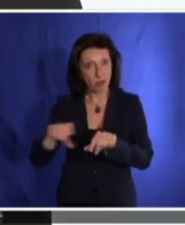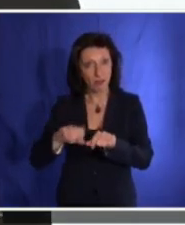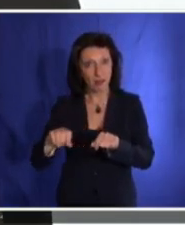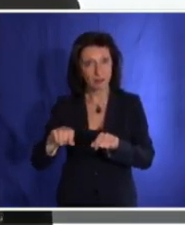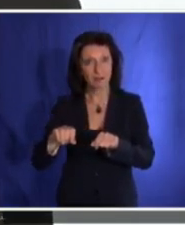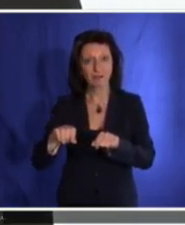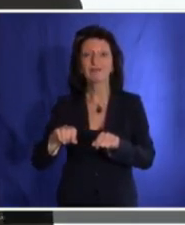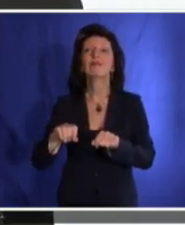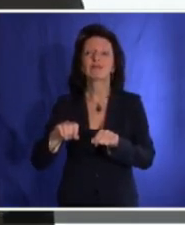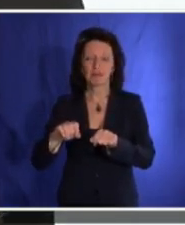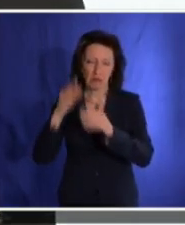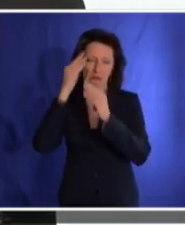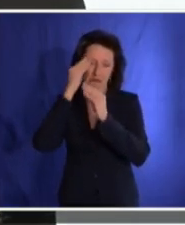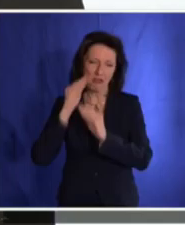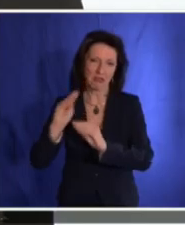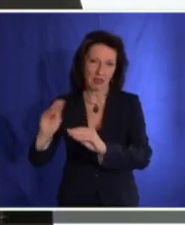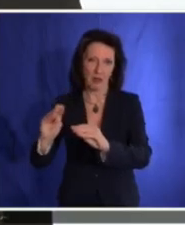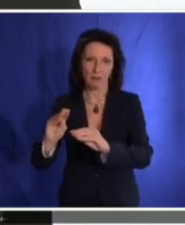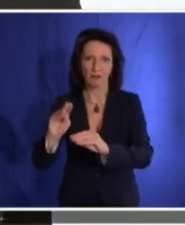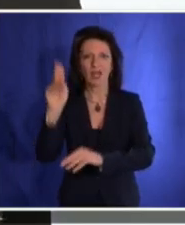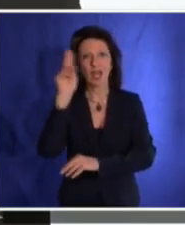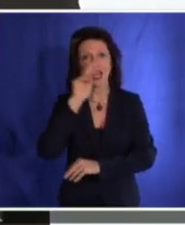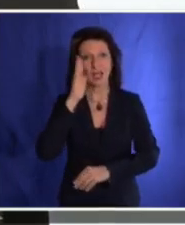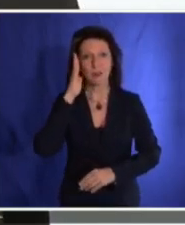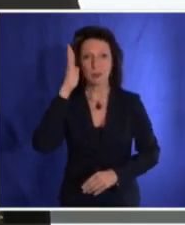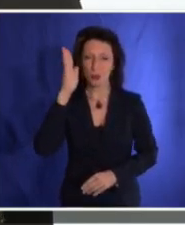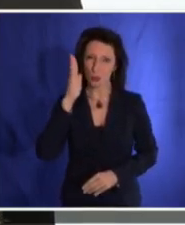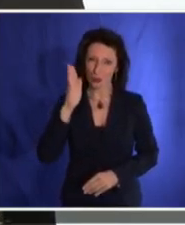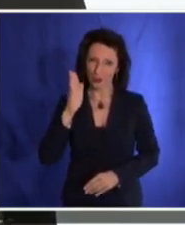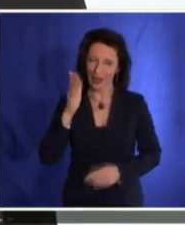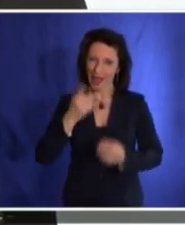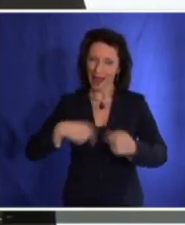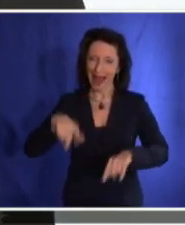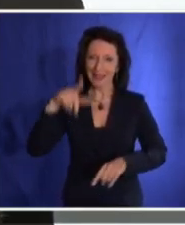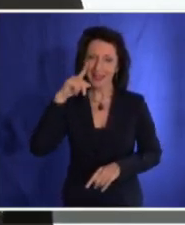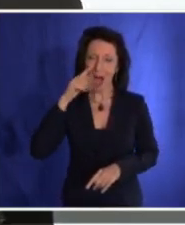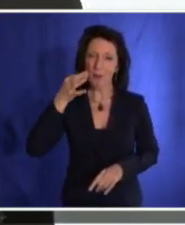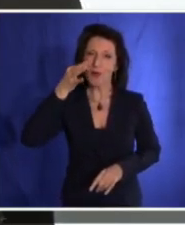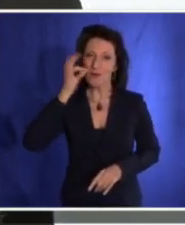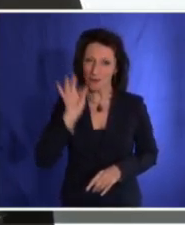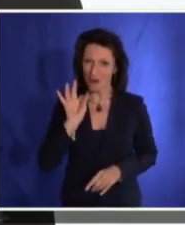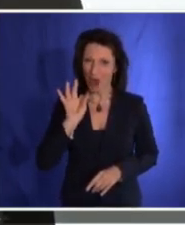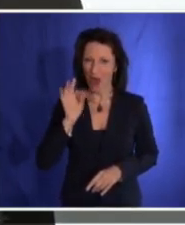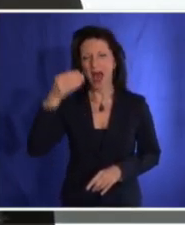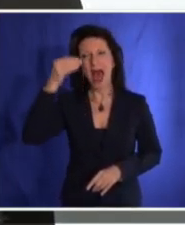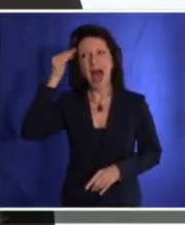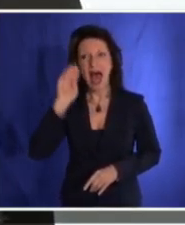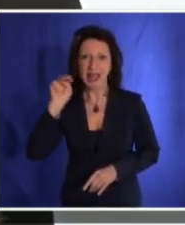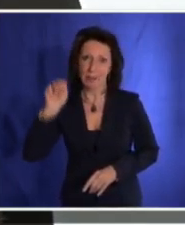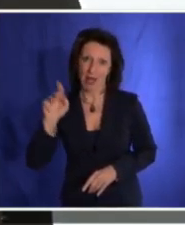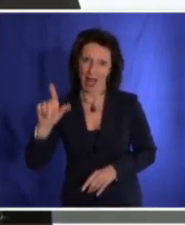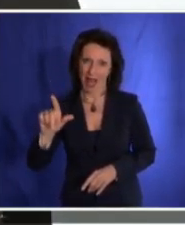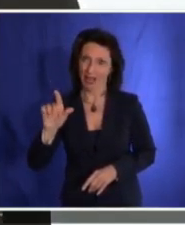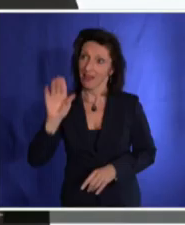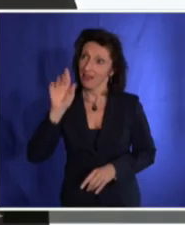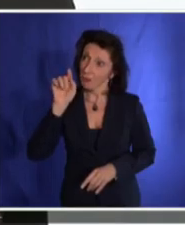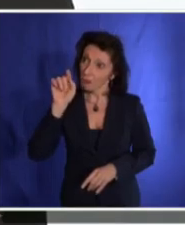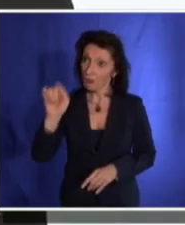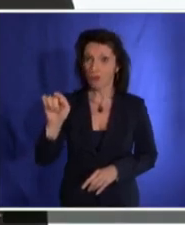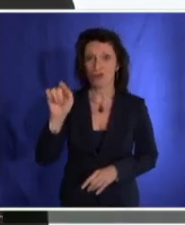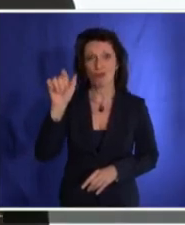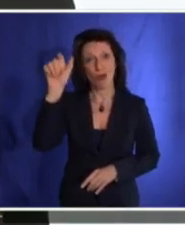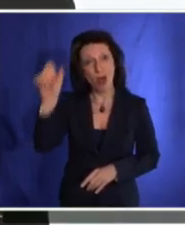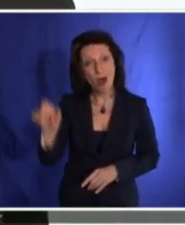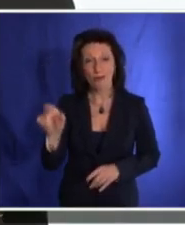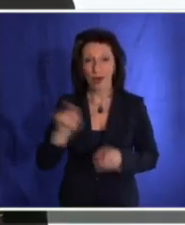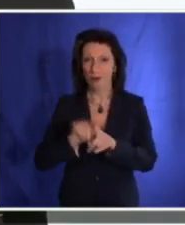Liebe zukünftige Landeshauptfrau Hanni Mikl-Leitner, wir vertrauen dir und deinem Team. Du hast da gute Leute